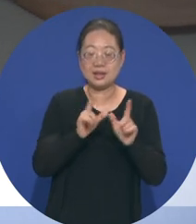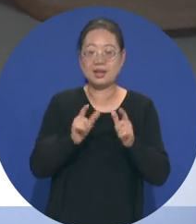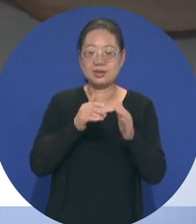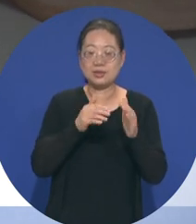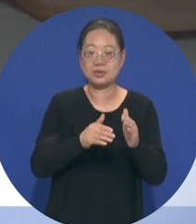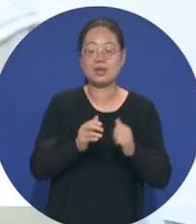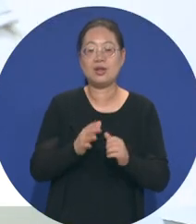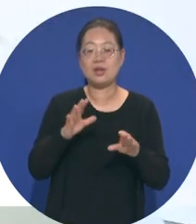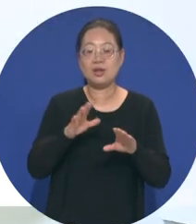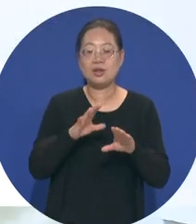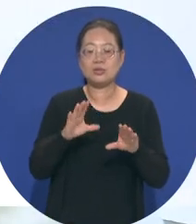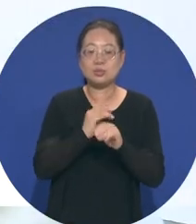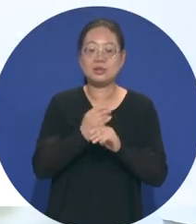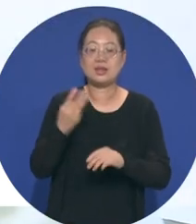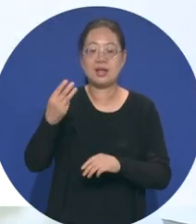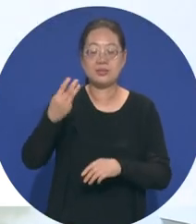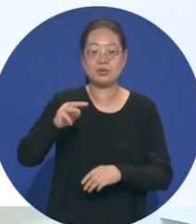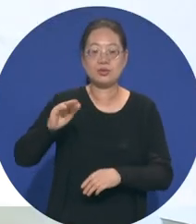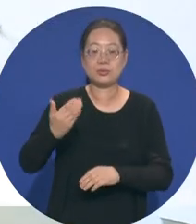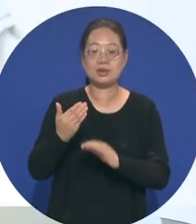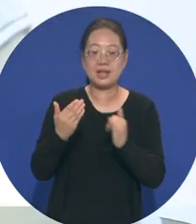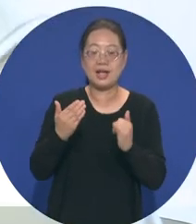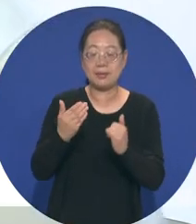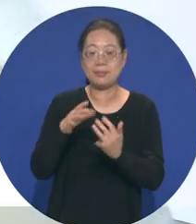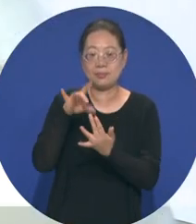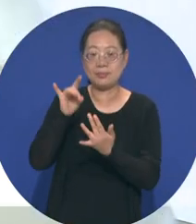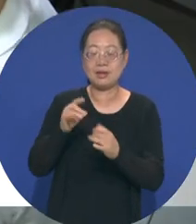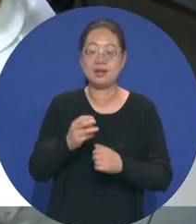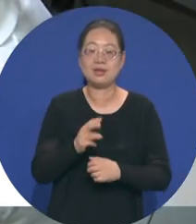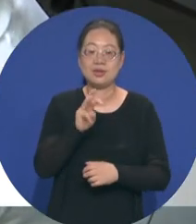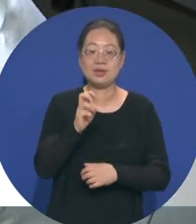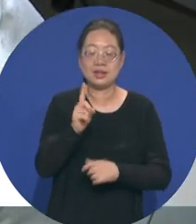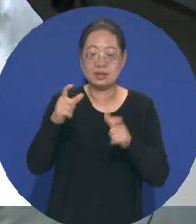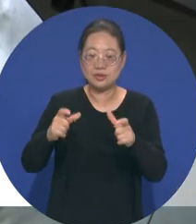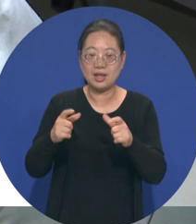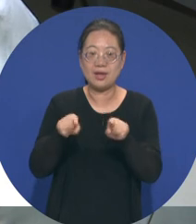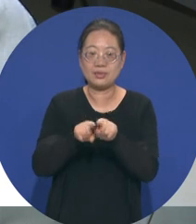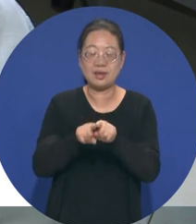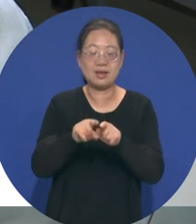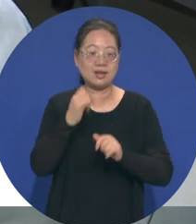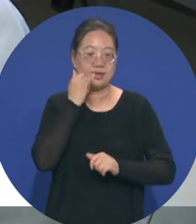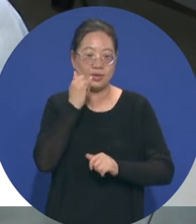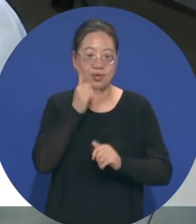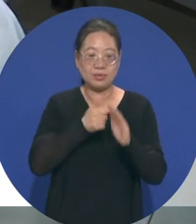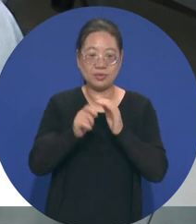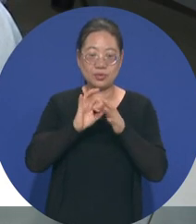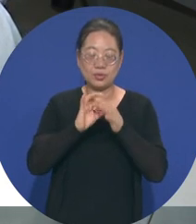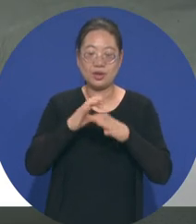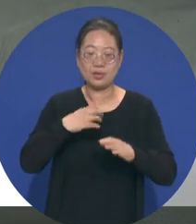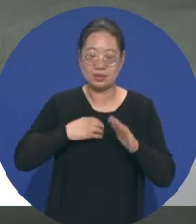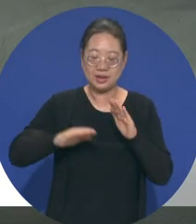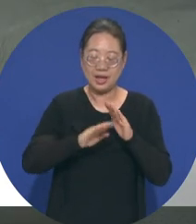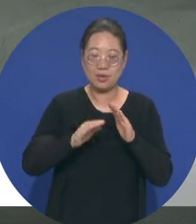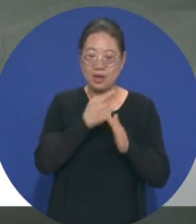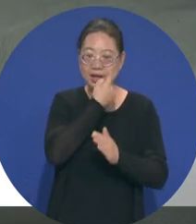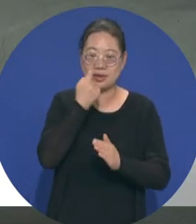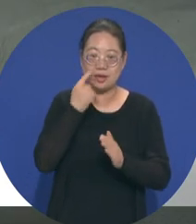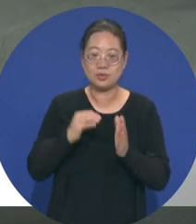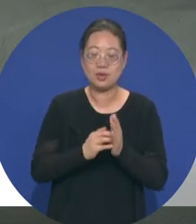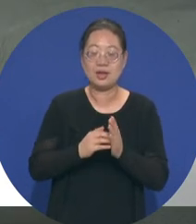총 3,900명을 선별했습니다. 도는 31개 시군과 함께 전화나 방문을 통해 위기 상황 여부를 확인하고